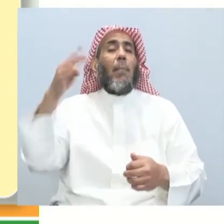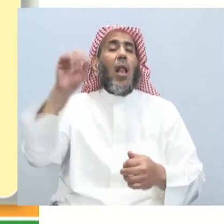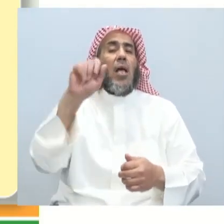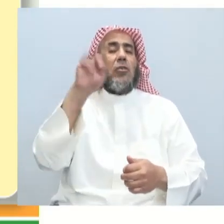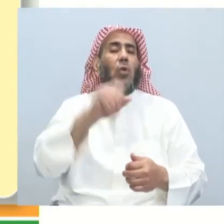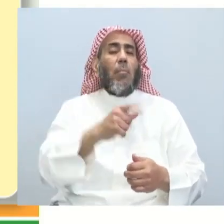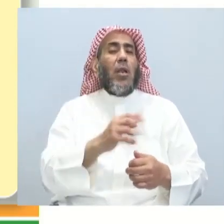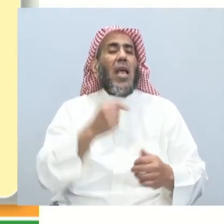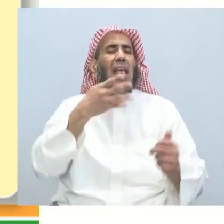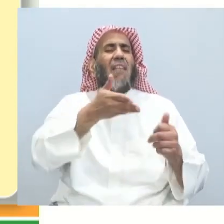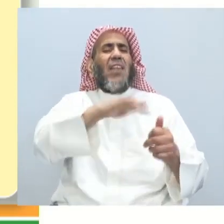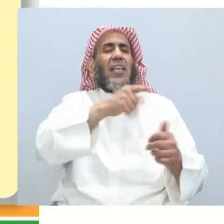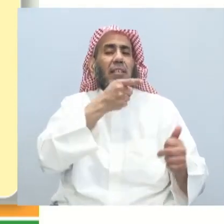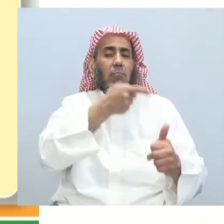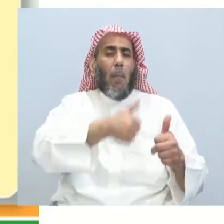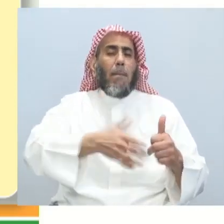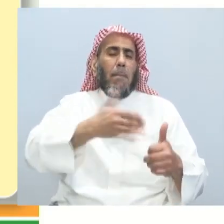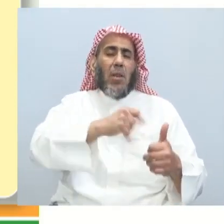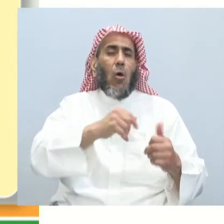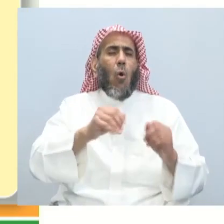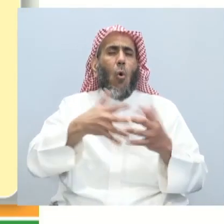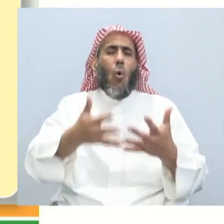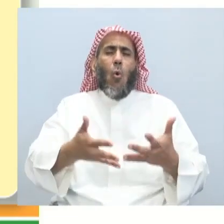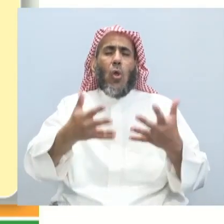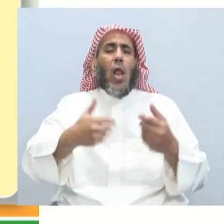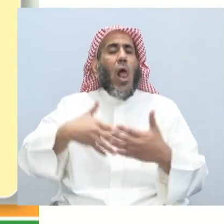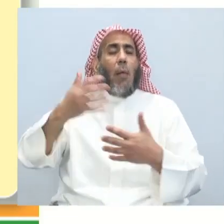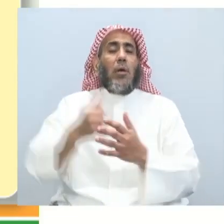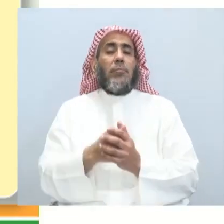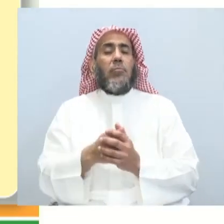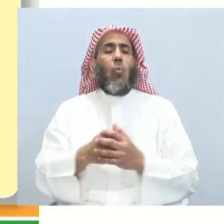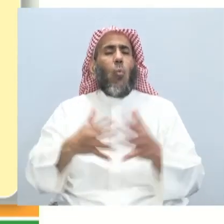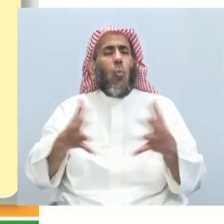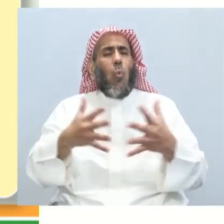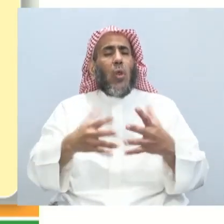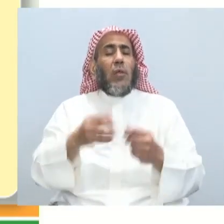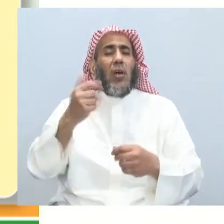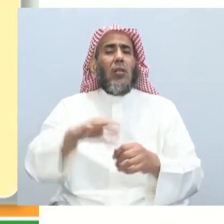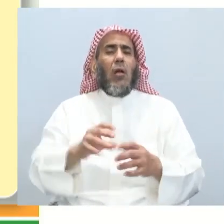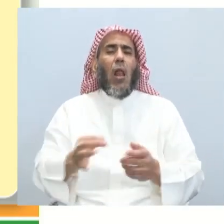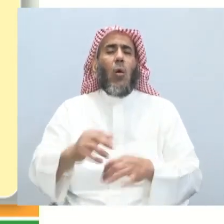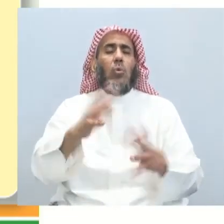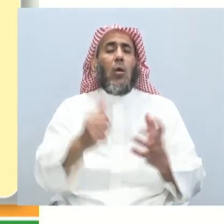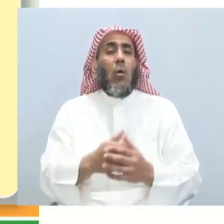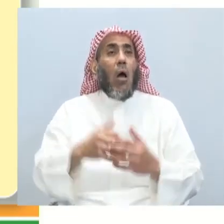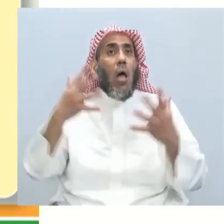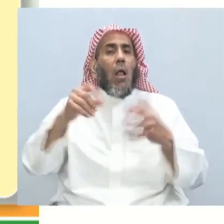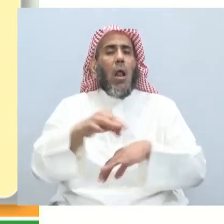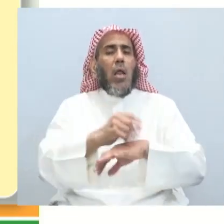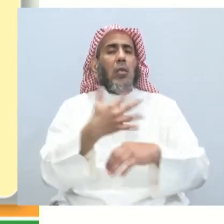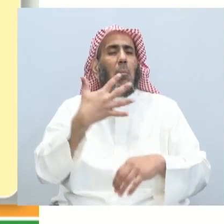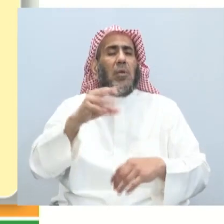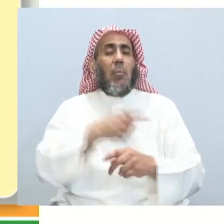يقول يا فقيدا ضجت عليه الاماني وضجت لفقده الاوطار اذهل الناس من